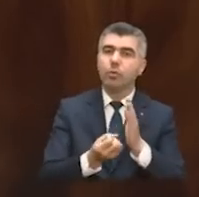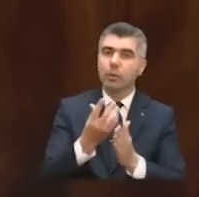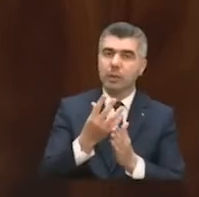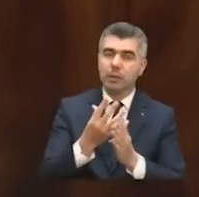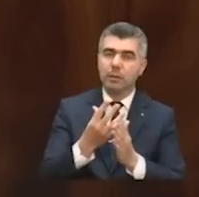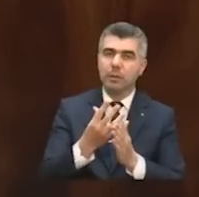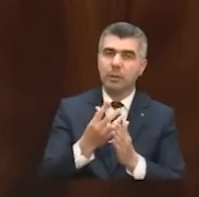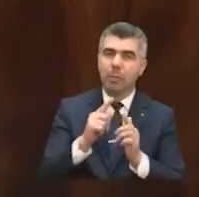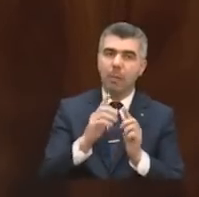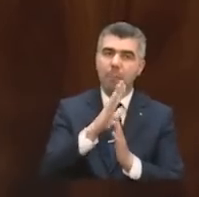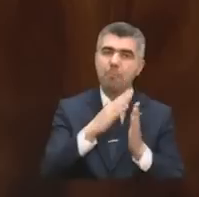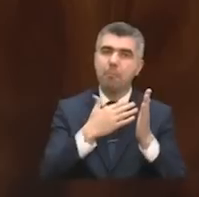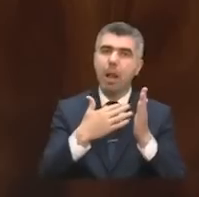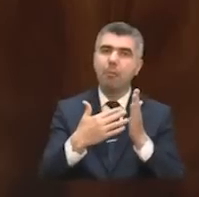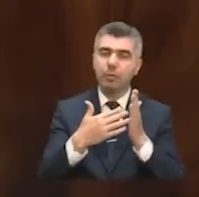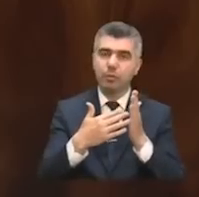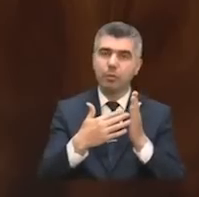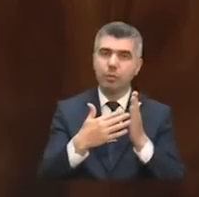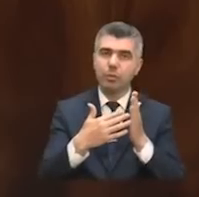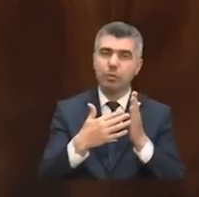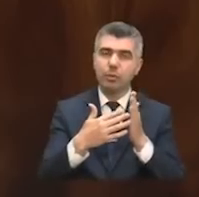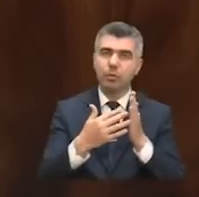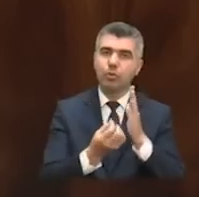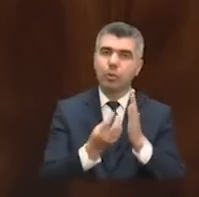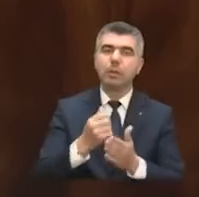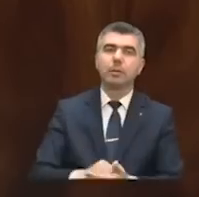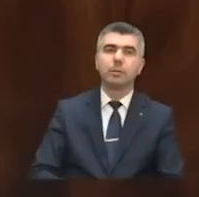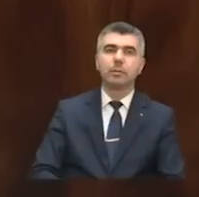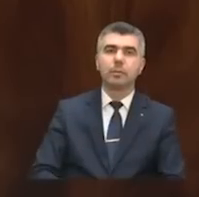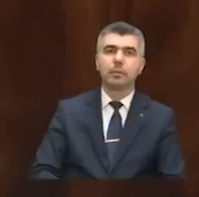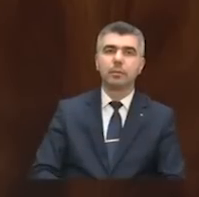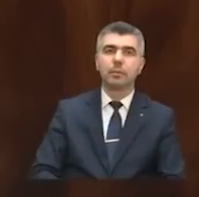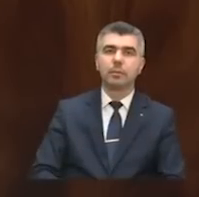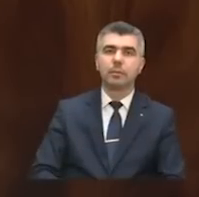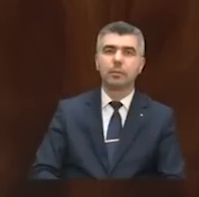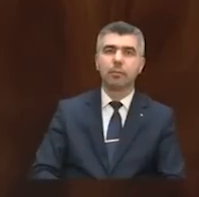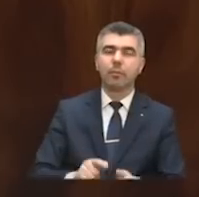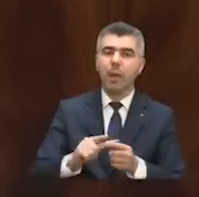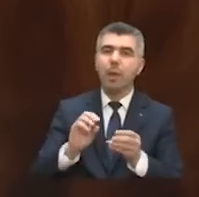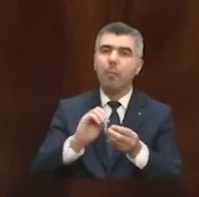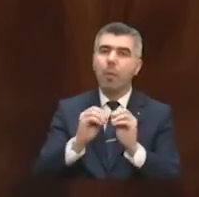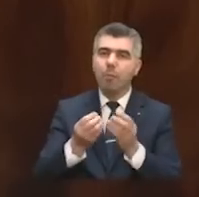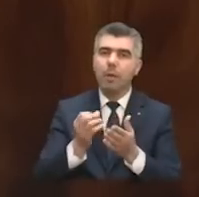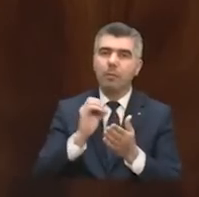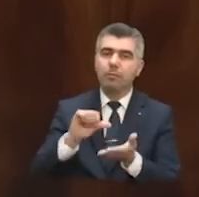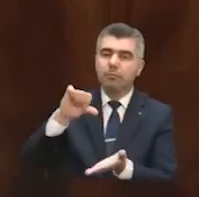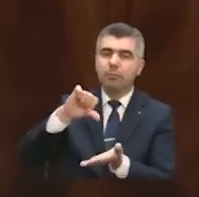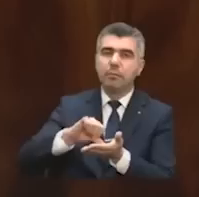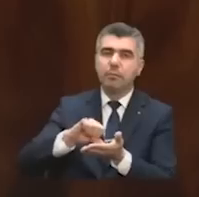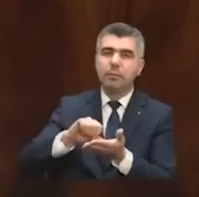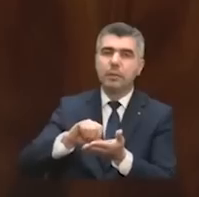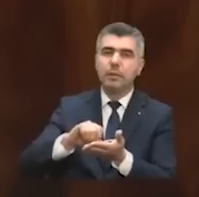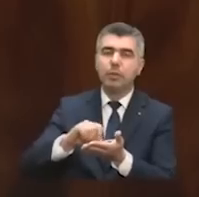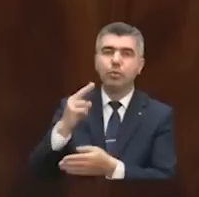مخطط مديري، وهذا هو إشكالية ديال النواة، لأن النواة ديال